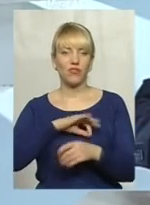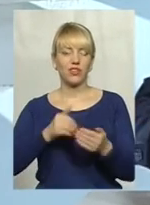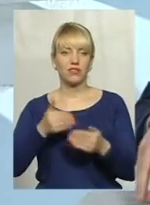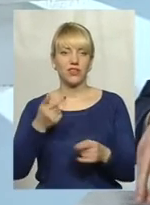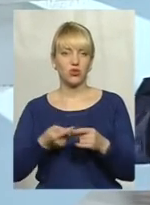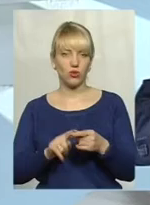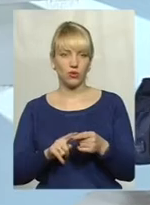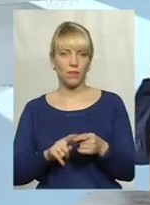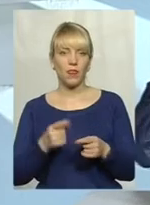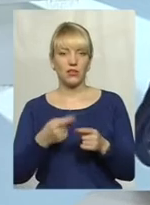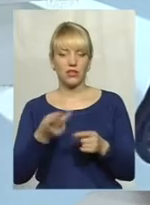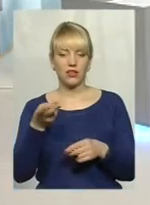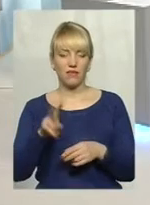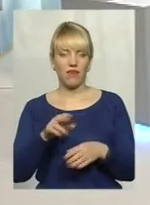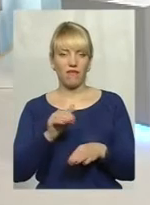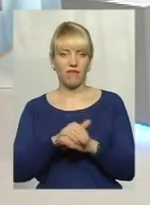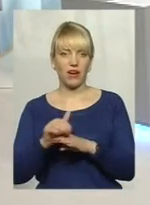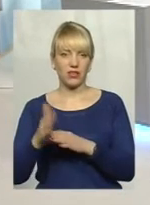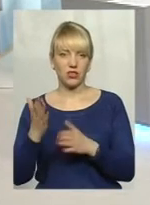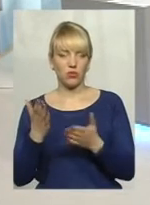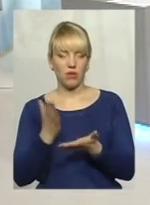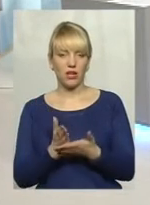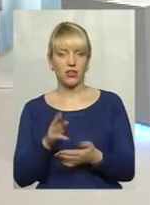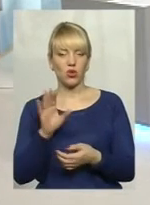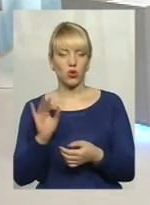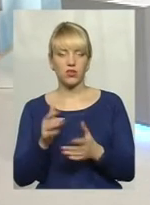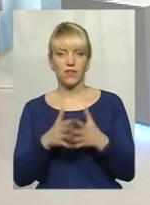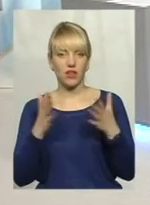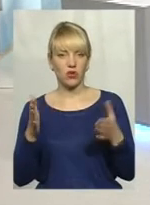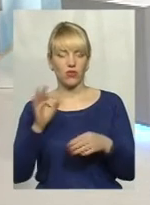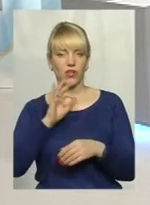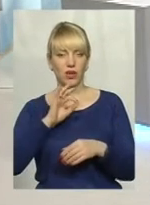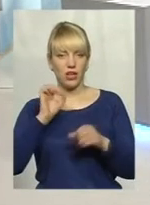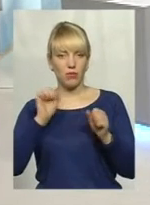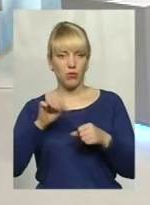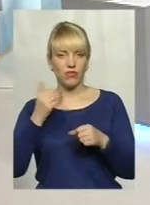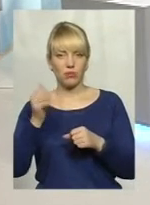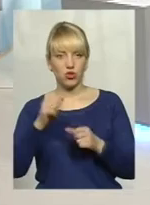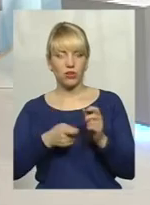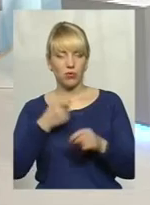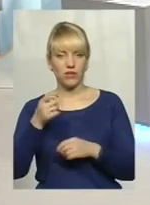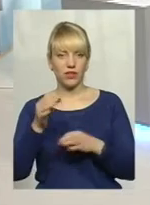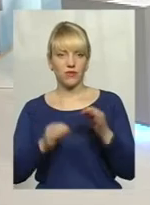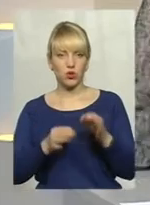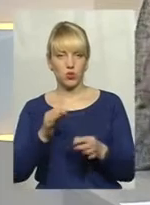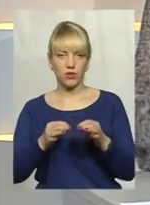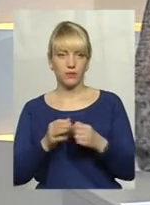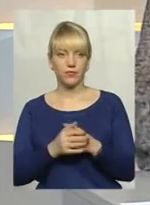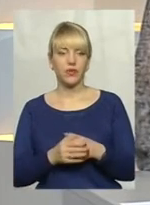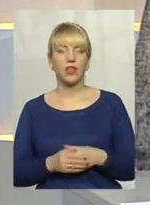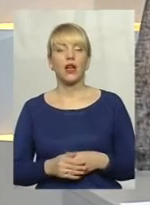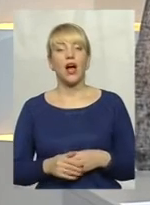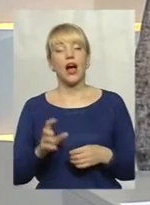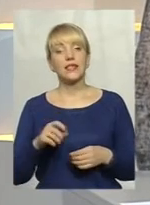Тобто, от цих два факти, якщо маєте, тоді з великою вірогідністю ви можете подаватись до суду. Ну, з